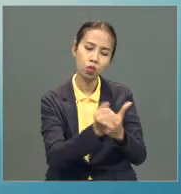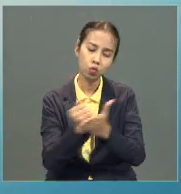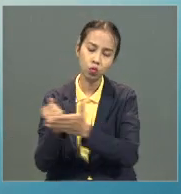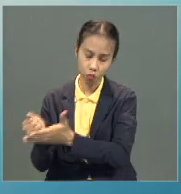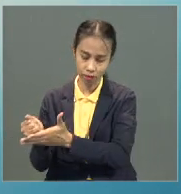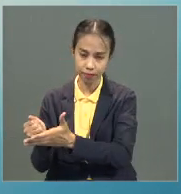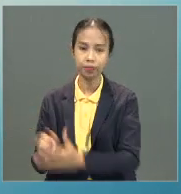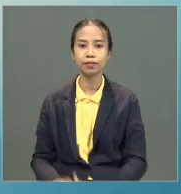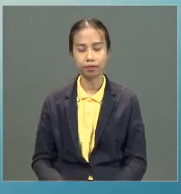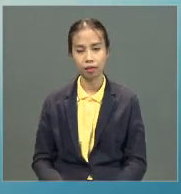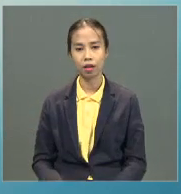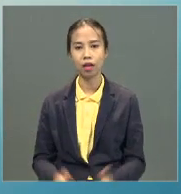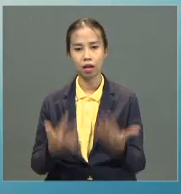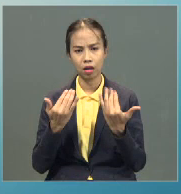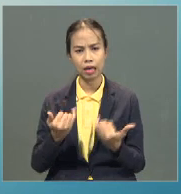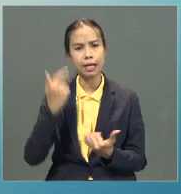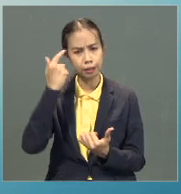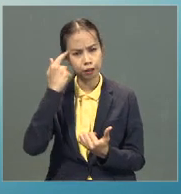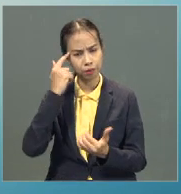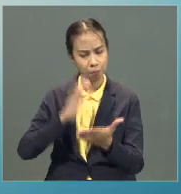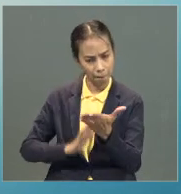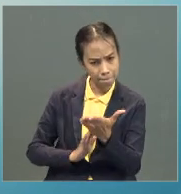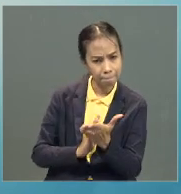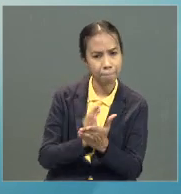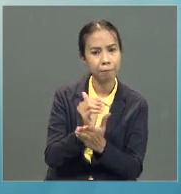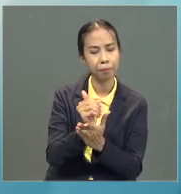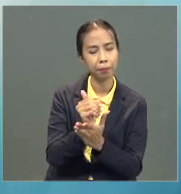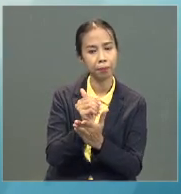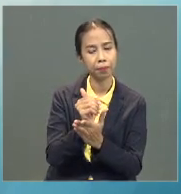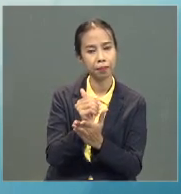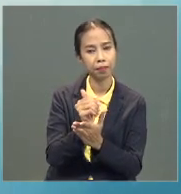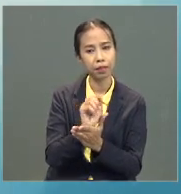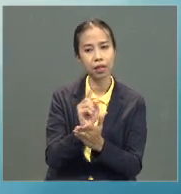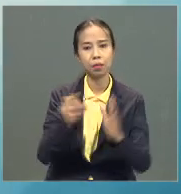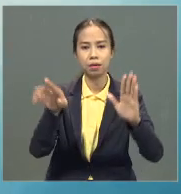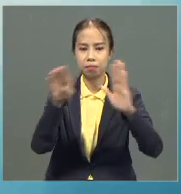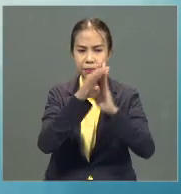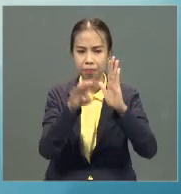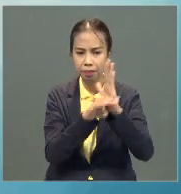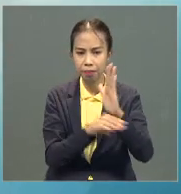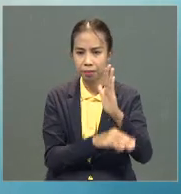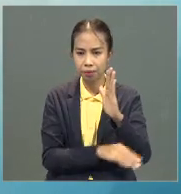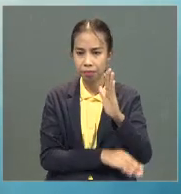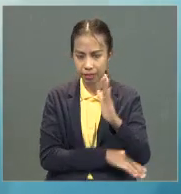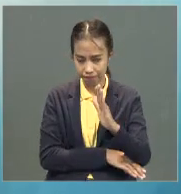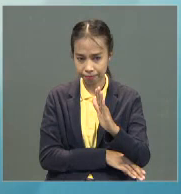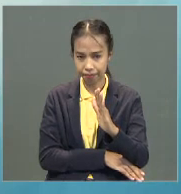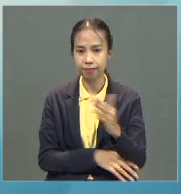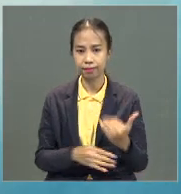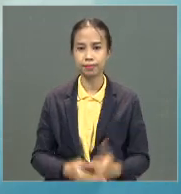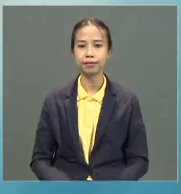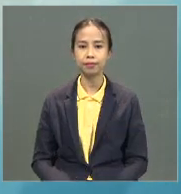อนนี้ภาพของมาตรการนี้จะผ่านการดูแล เป็นลำดับขั้นลงไปนะครับนี่คือสิ่งที่จะเกิด